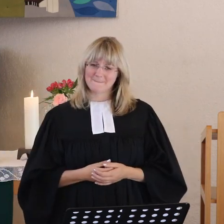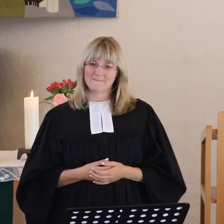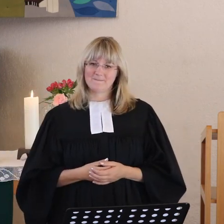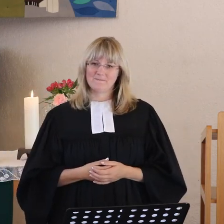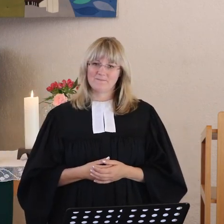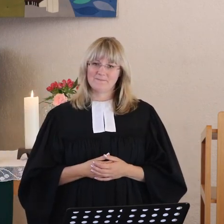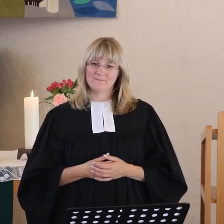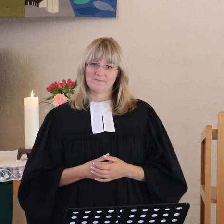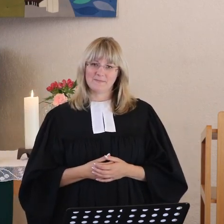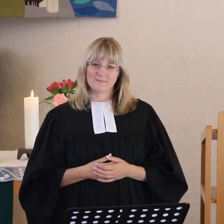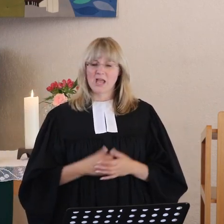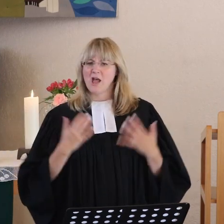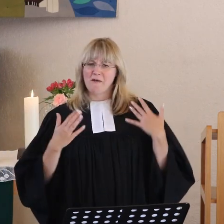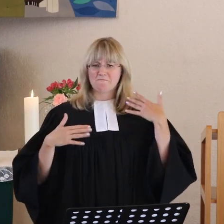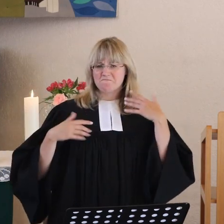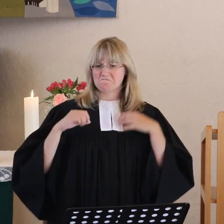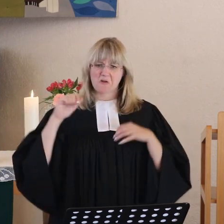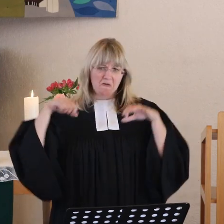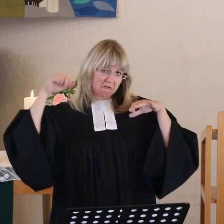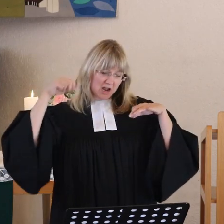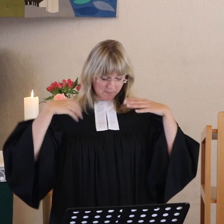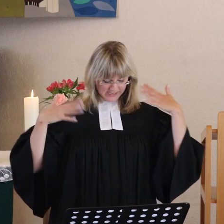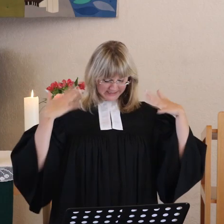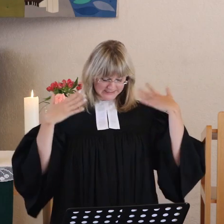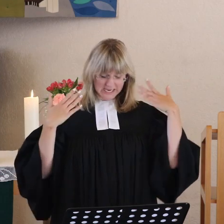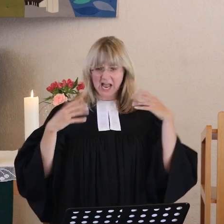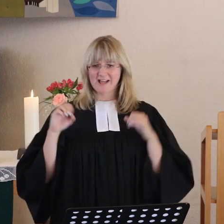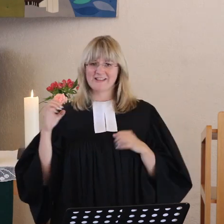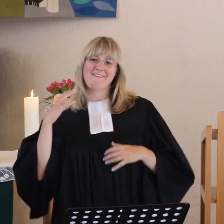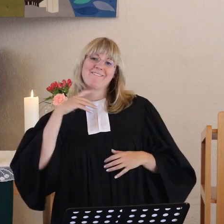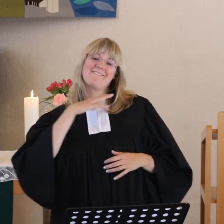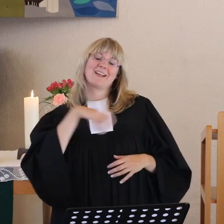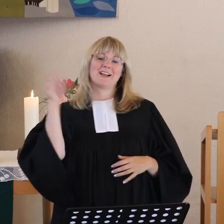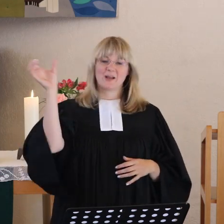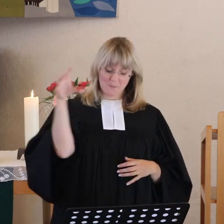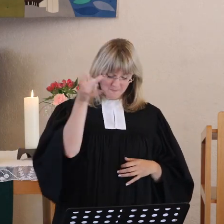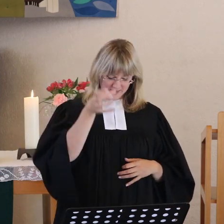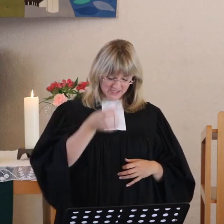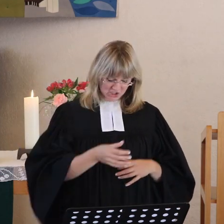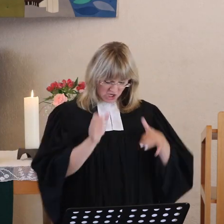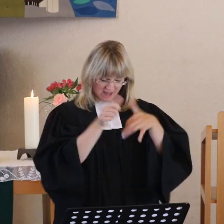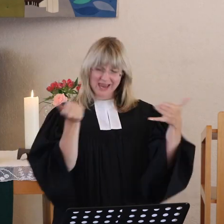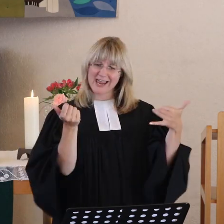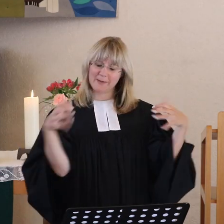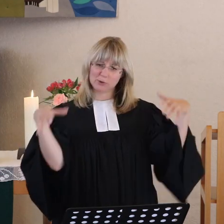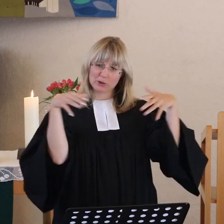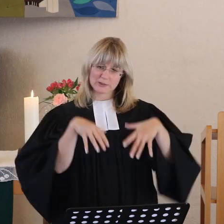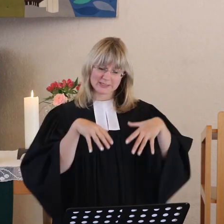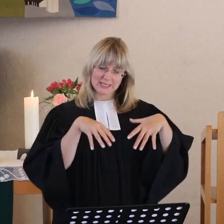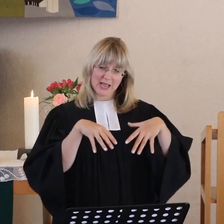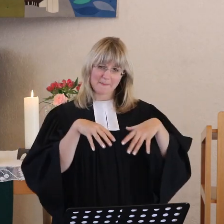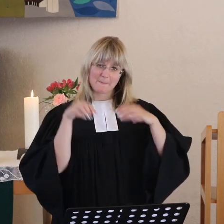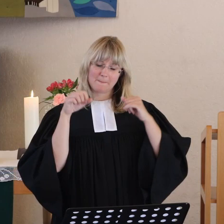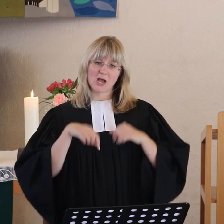dem Kinofilm The Beach mit Leonardo DiCaprio und Tilda Swinton aufgenommen. Der